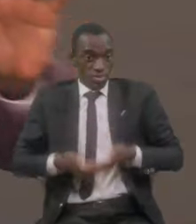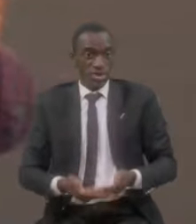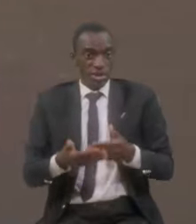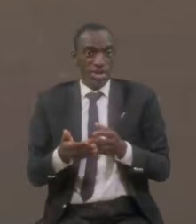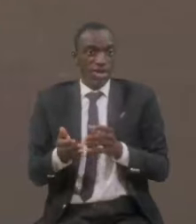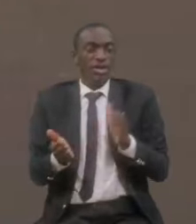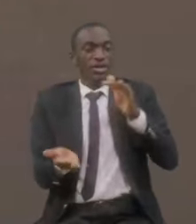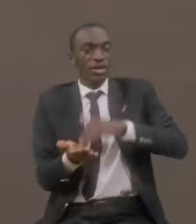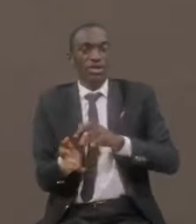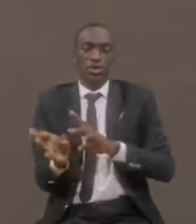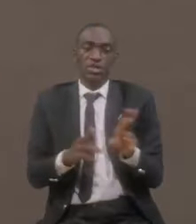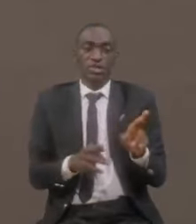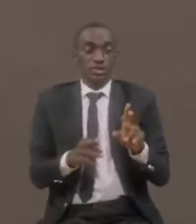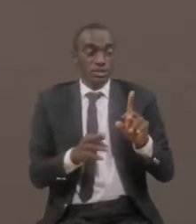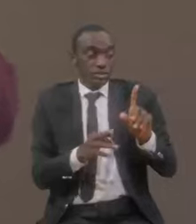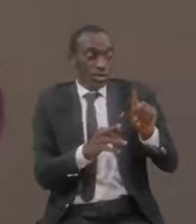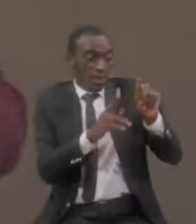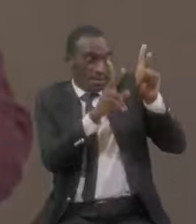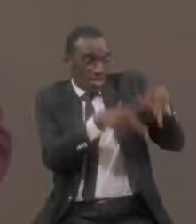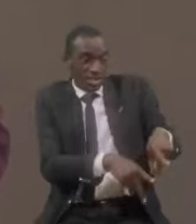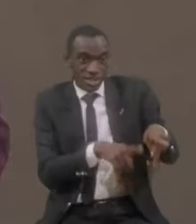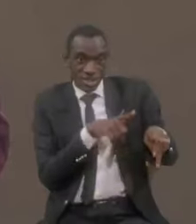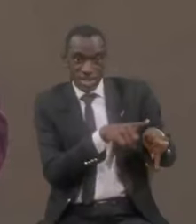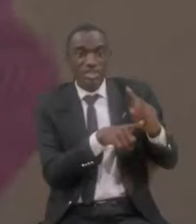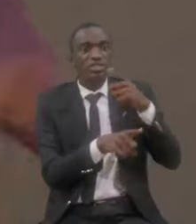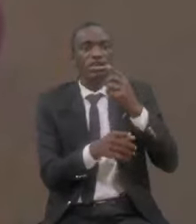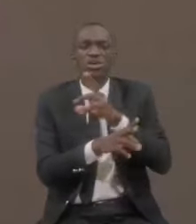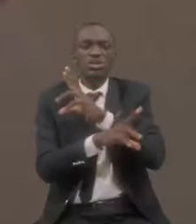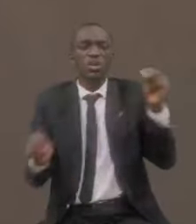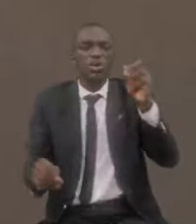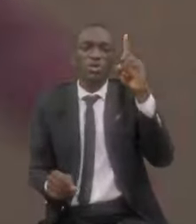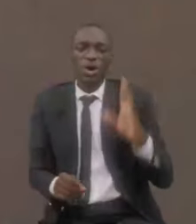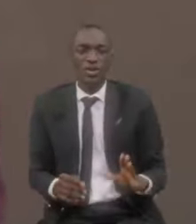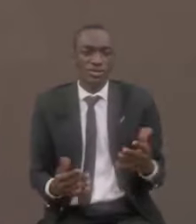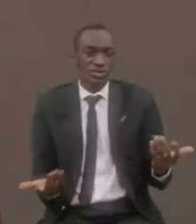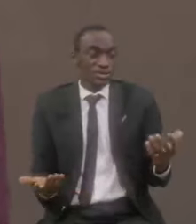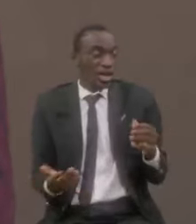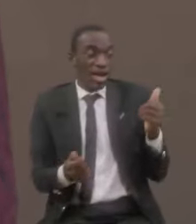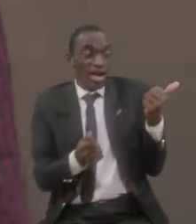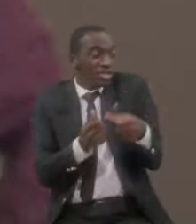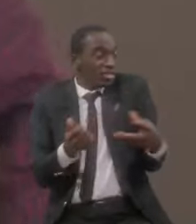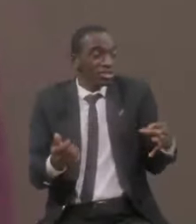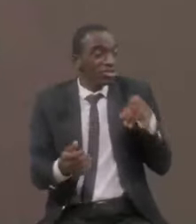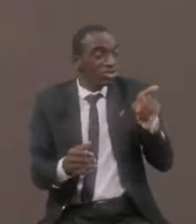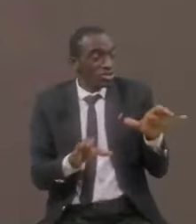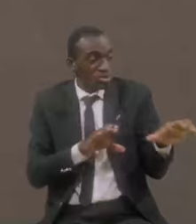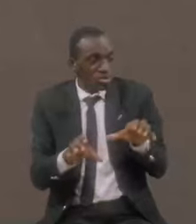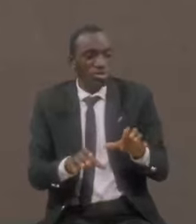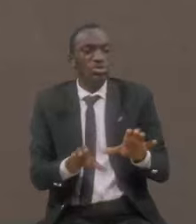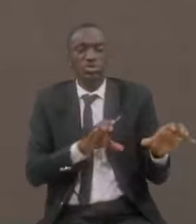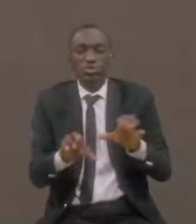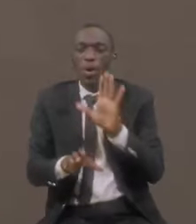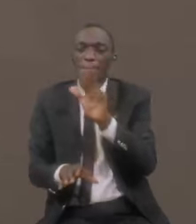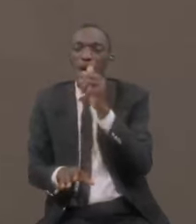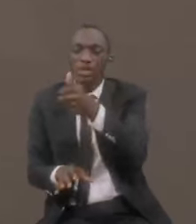il n'y a pas de Dieu qui a dit, tout ce que tu veux faire dans la vie, fais-le tout seul. Il n'y a